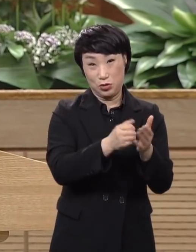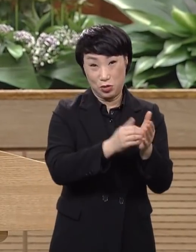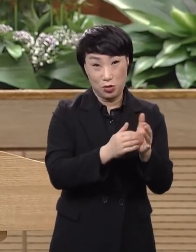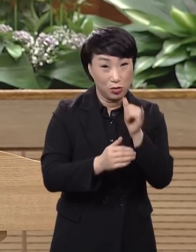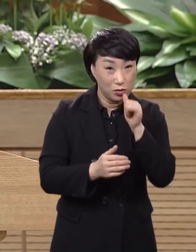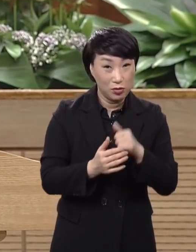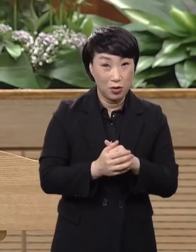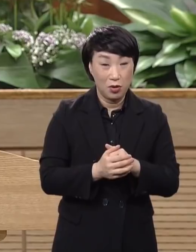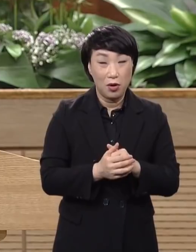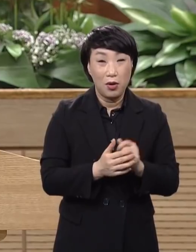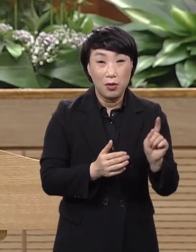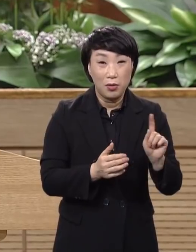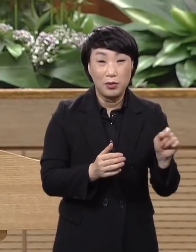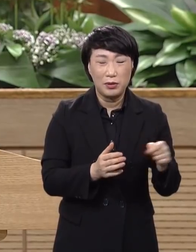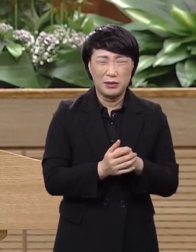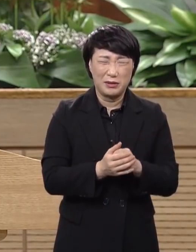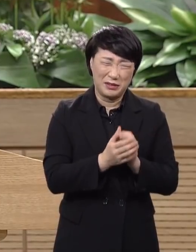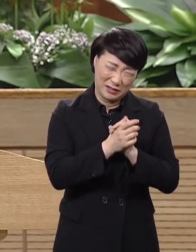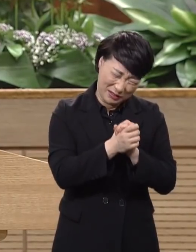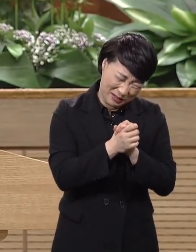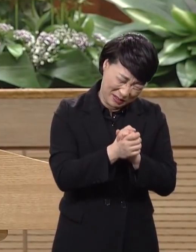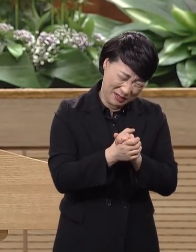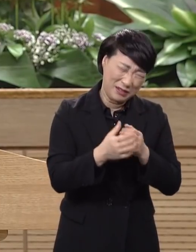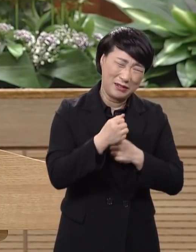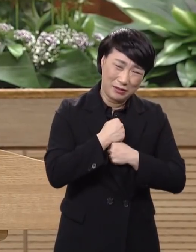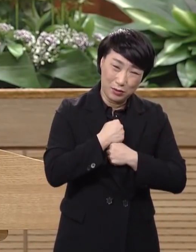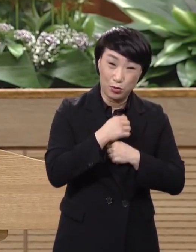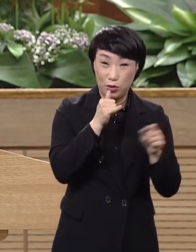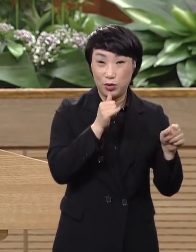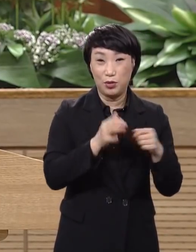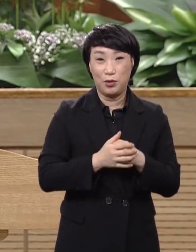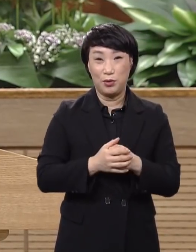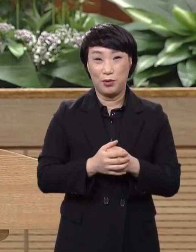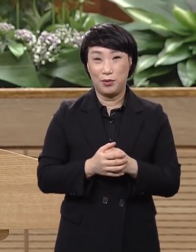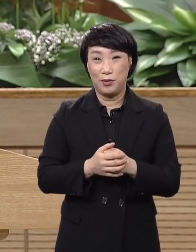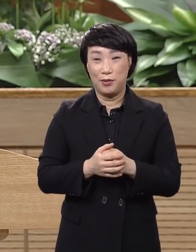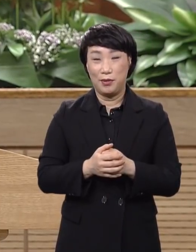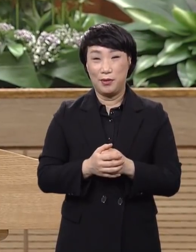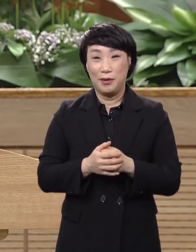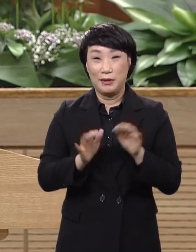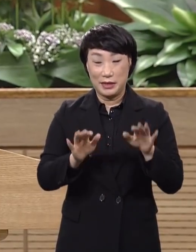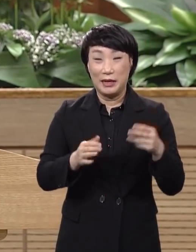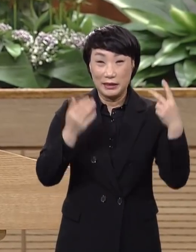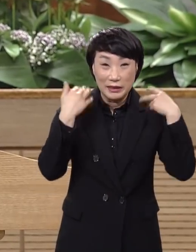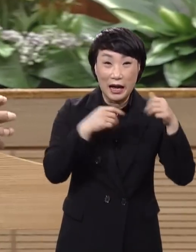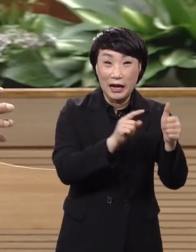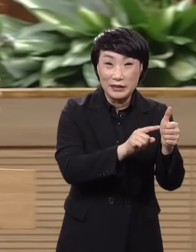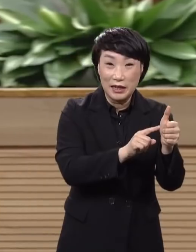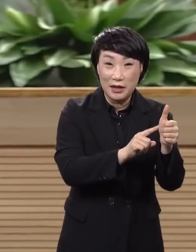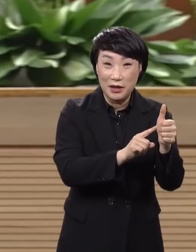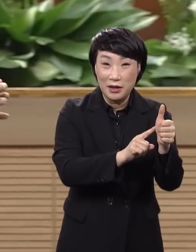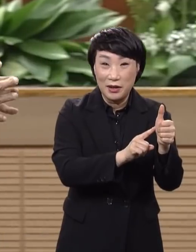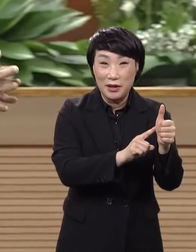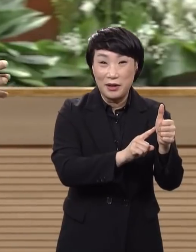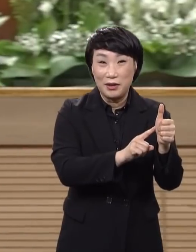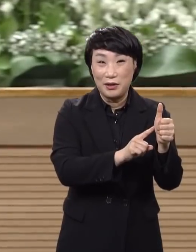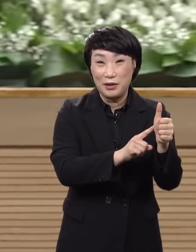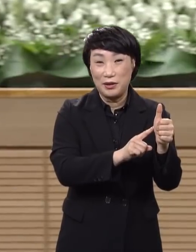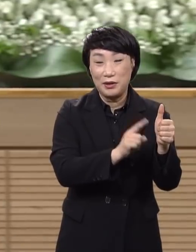뜻을 간절히 지켜나갑니다. 예, 다니엘은